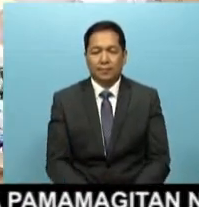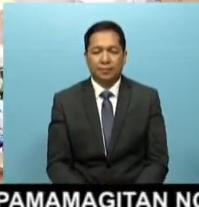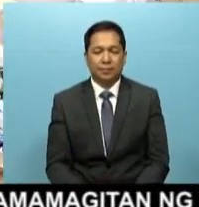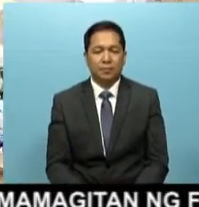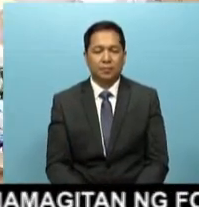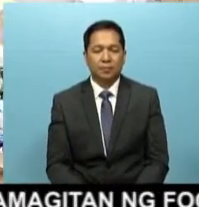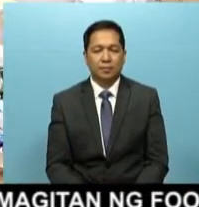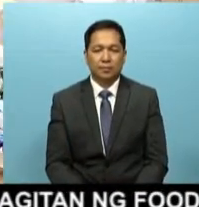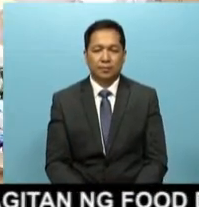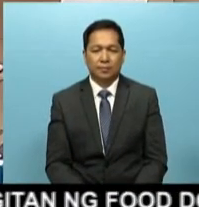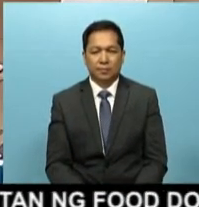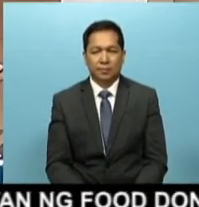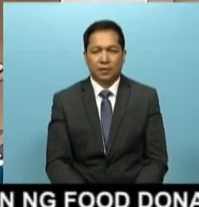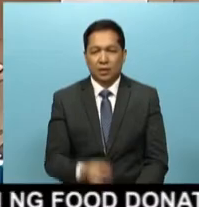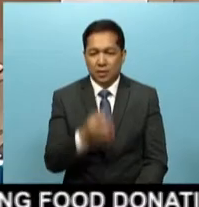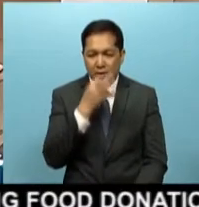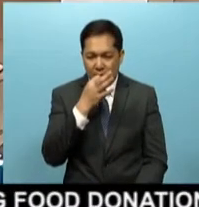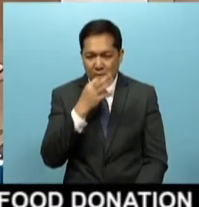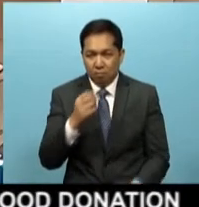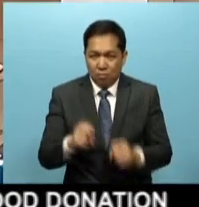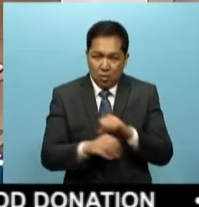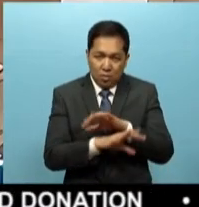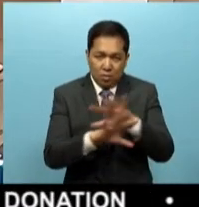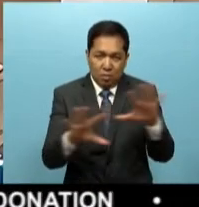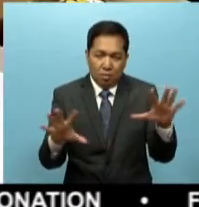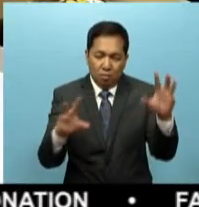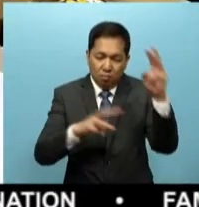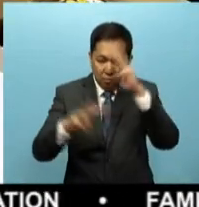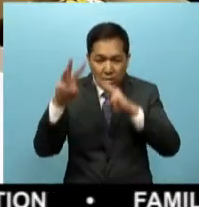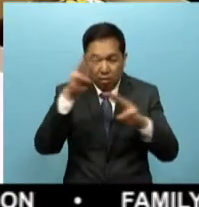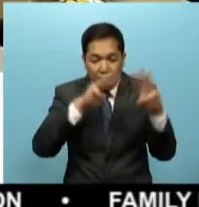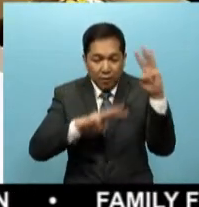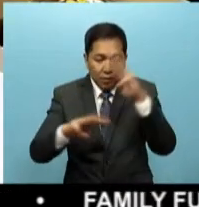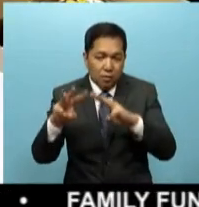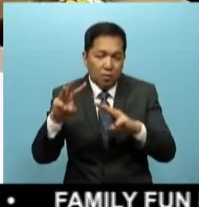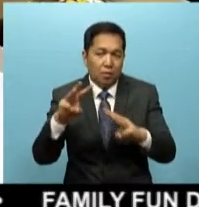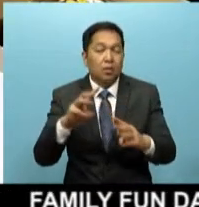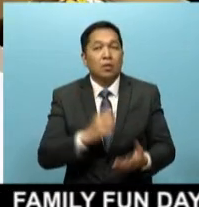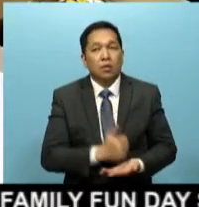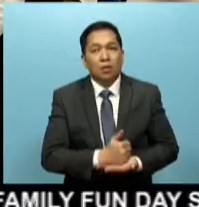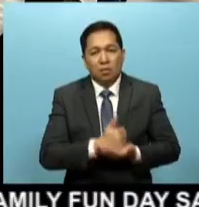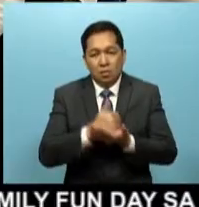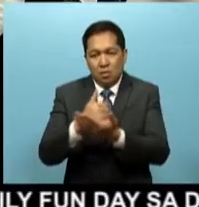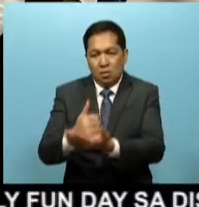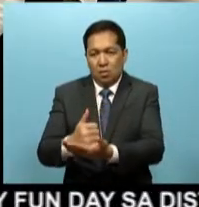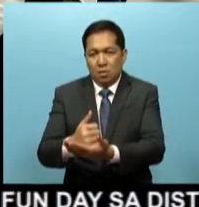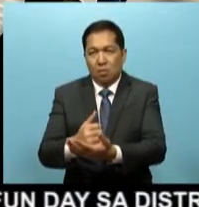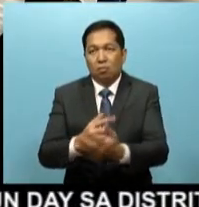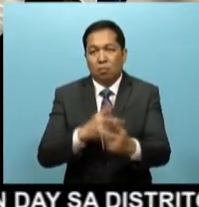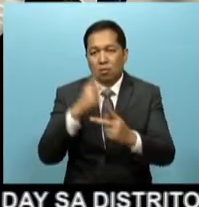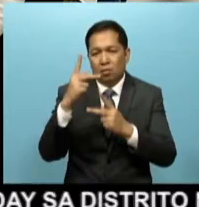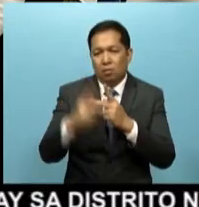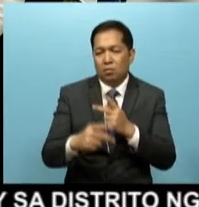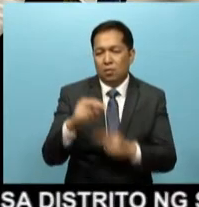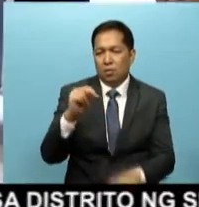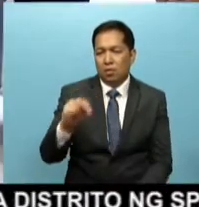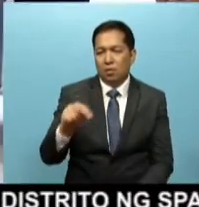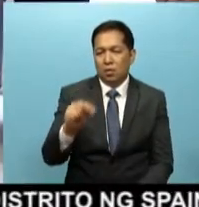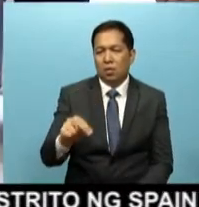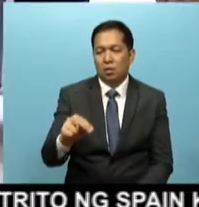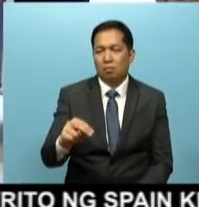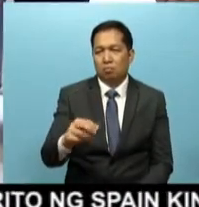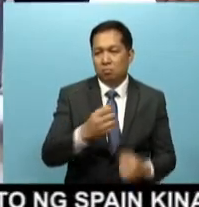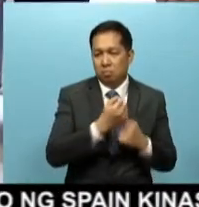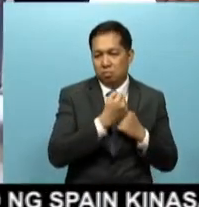As food insecurity remains a global issue, this humanitarian effort to help those in need not only